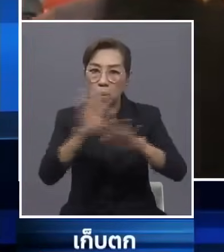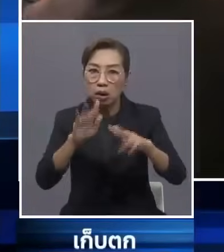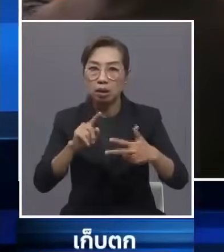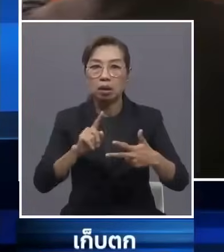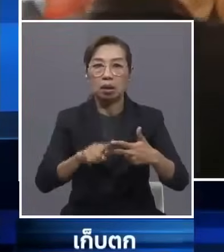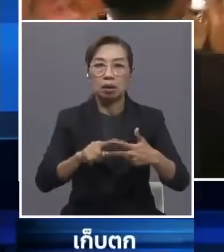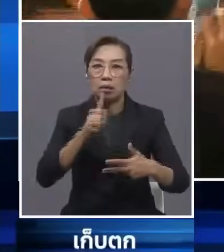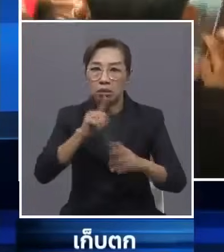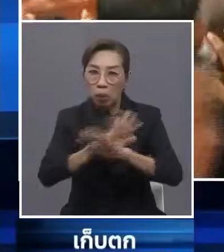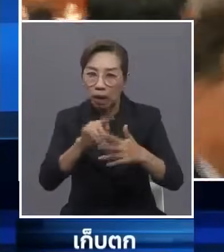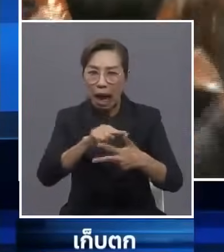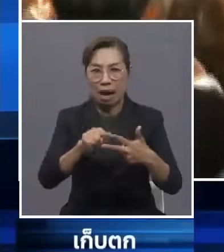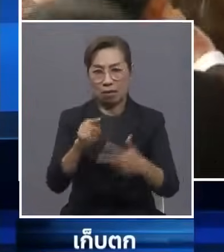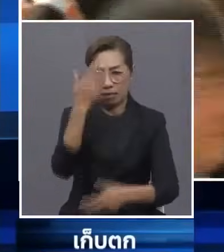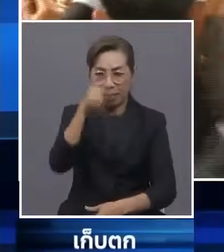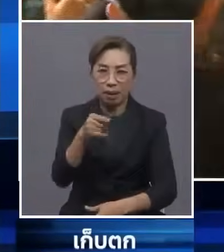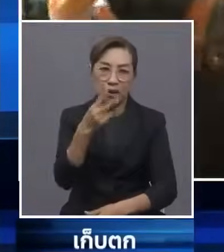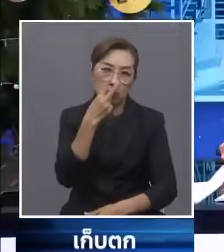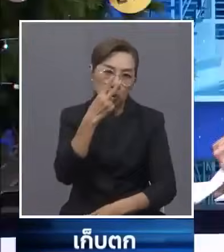ยาวๆนะว่าท่าทีของรัฐบาลต่อเรื่องนี้จะเอายังไงบ้างครับ